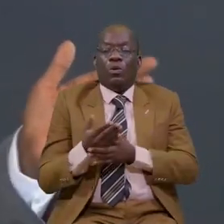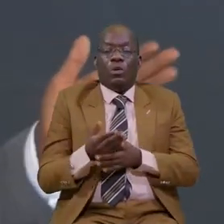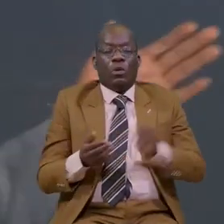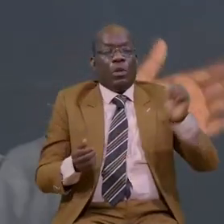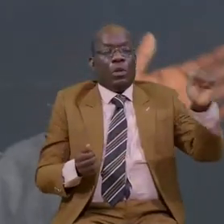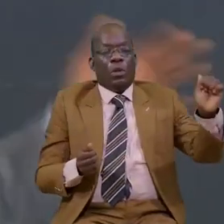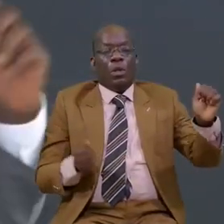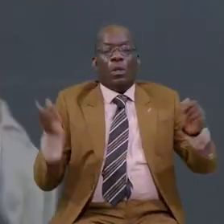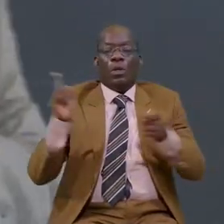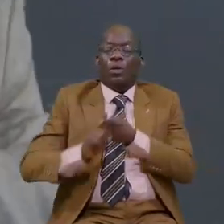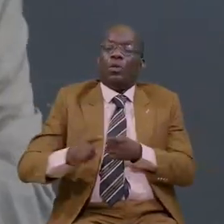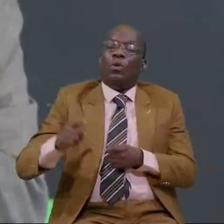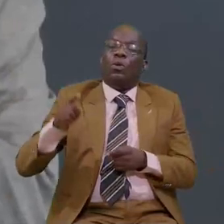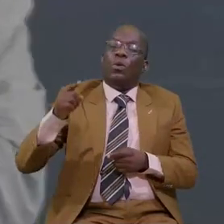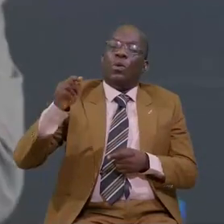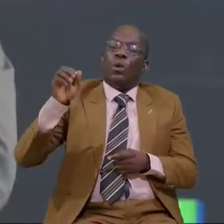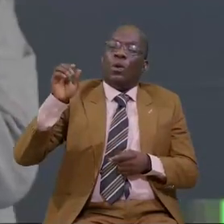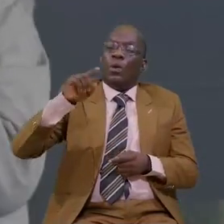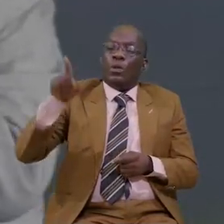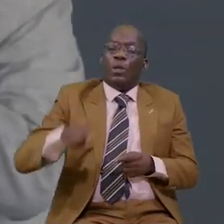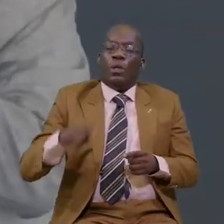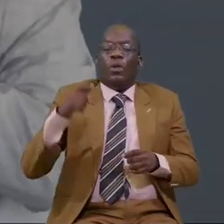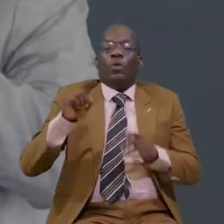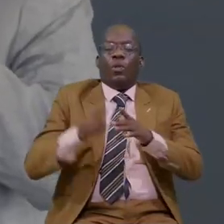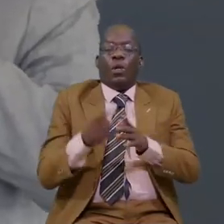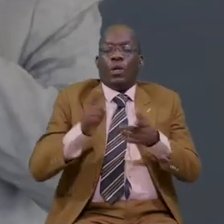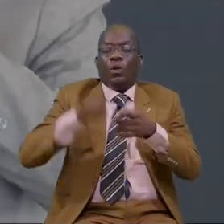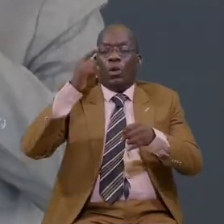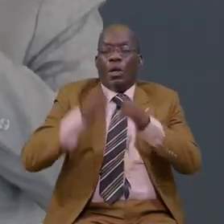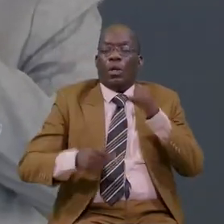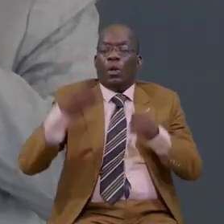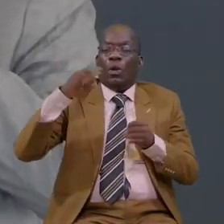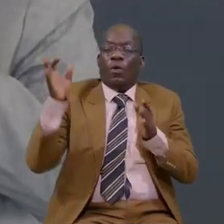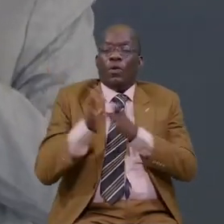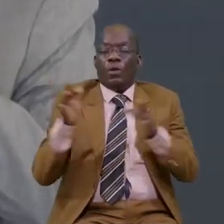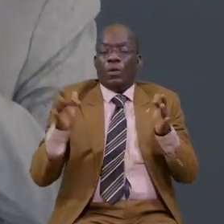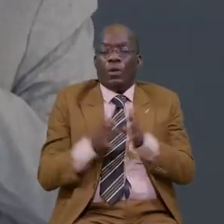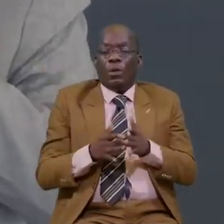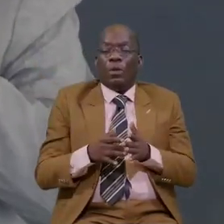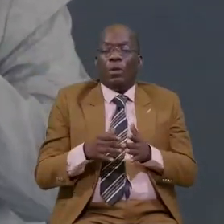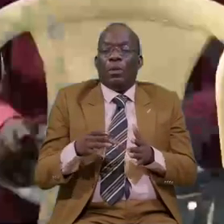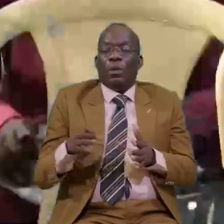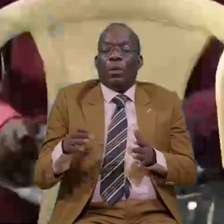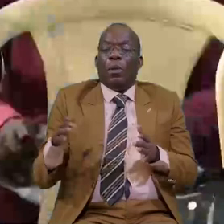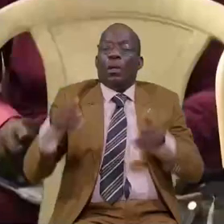œuvres. Nous avons parcouru d'Alpha à Omega, A à Z,